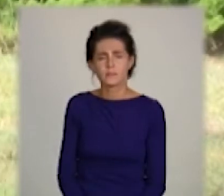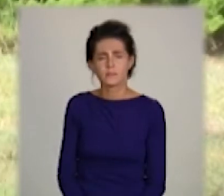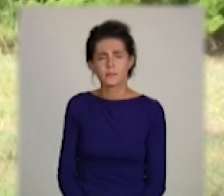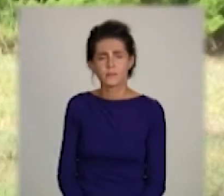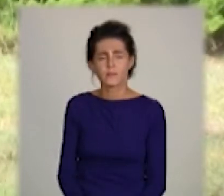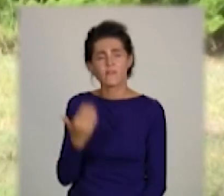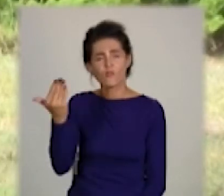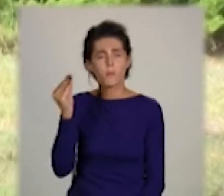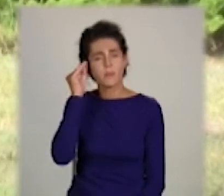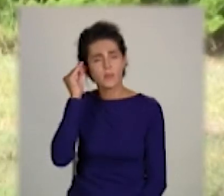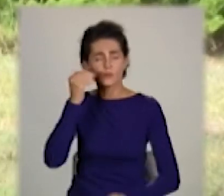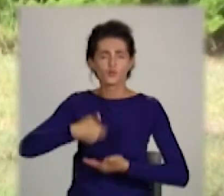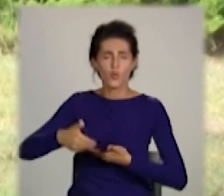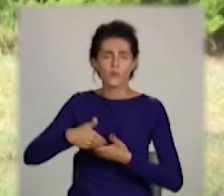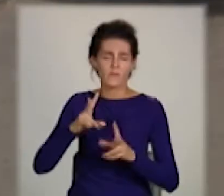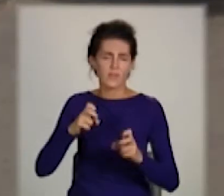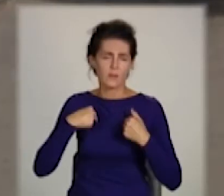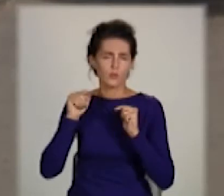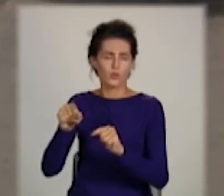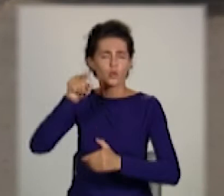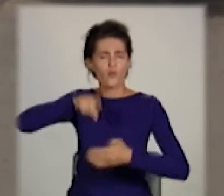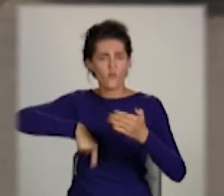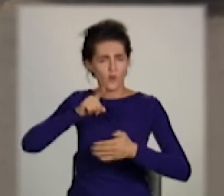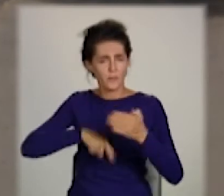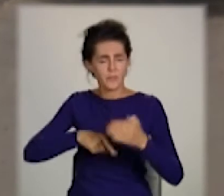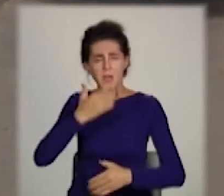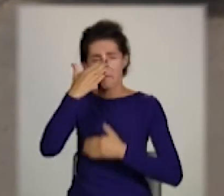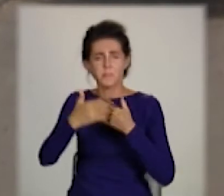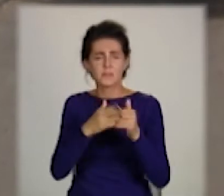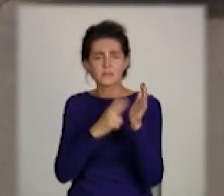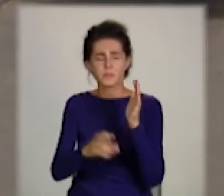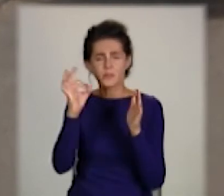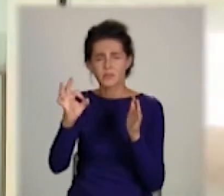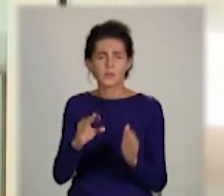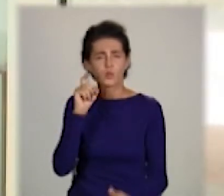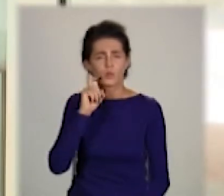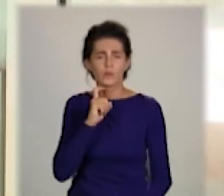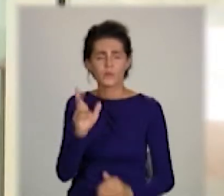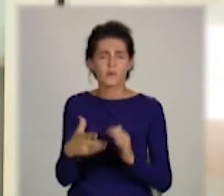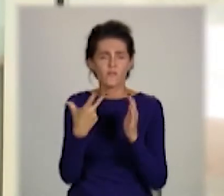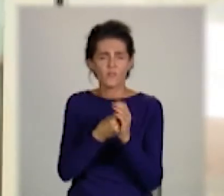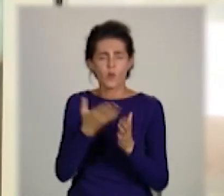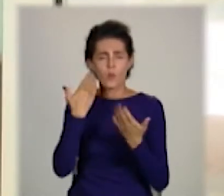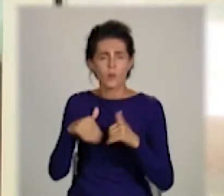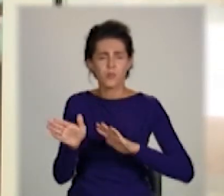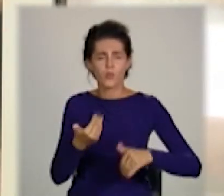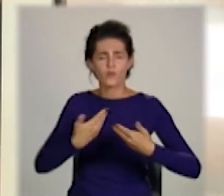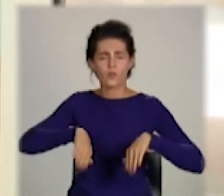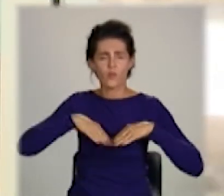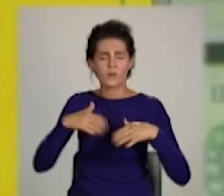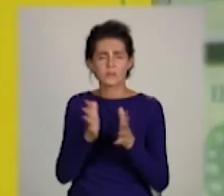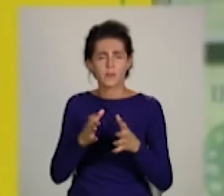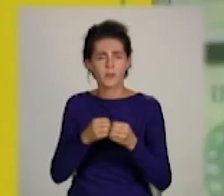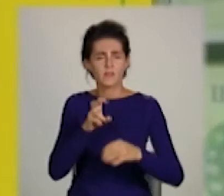рекомендаціям, її мненню, тому що я їй довіряю. Майже 70% українців вакцинуються саме після поради сімейного